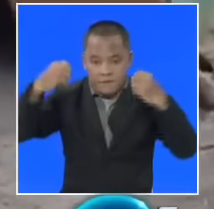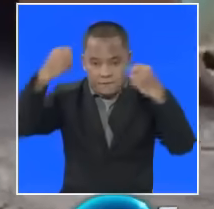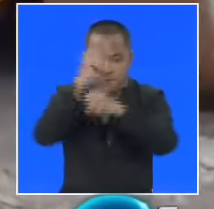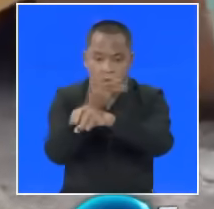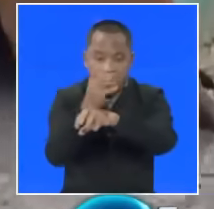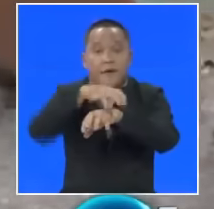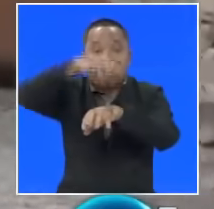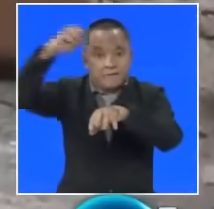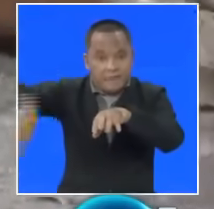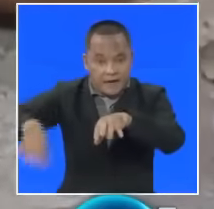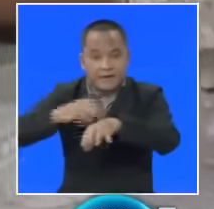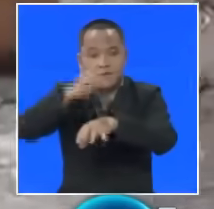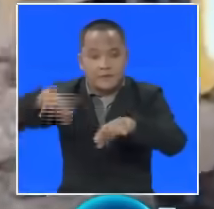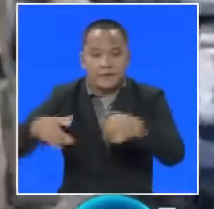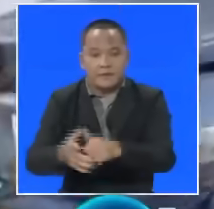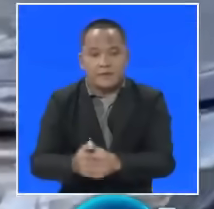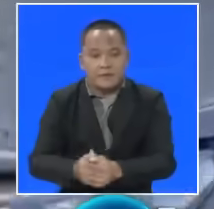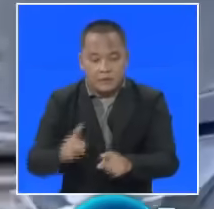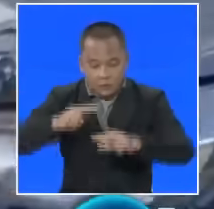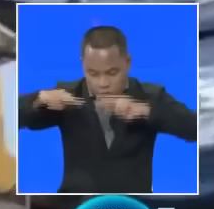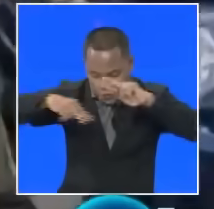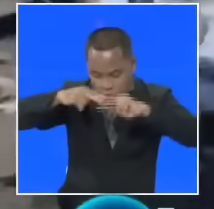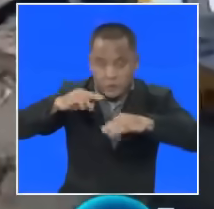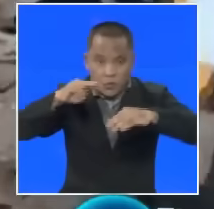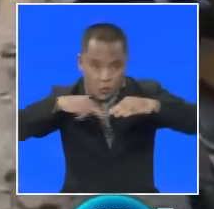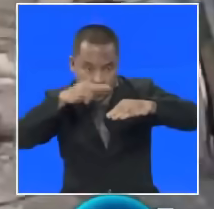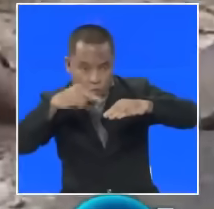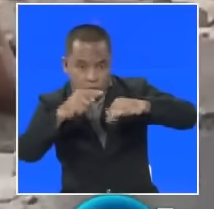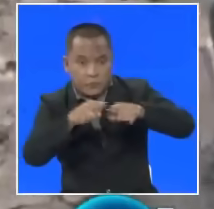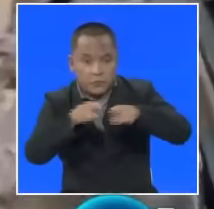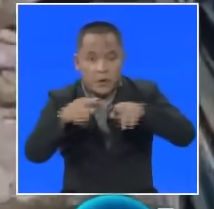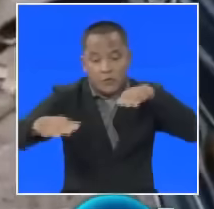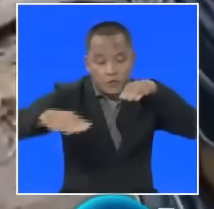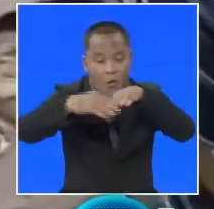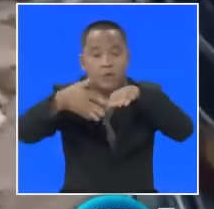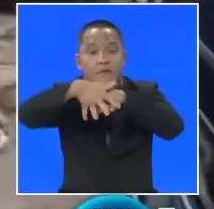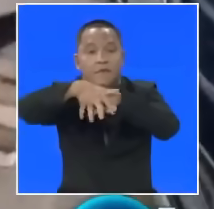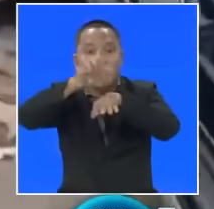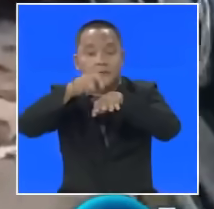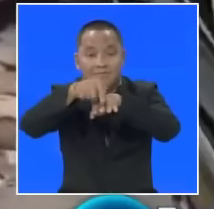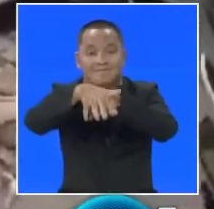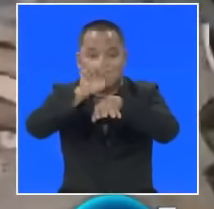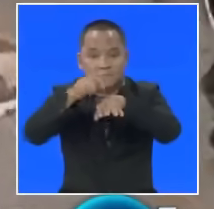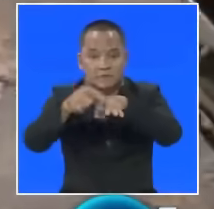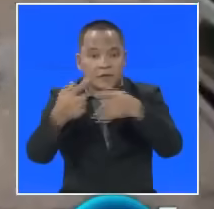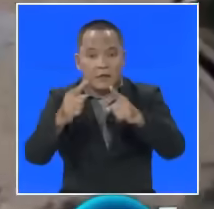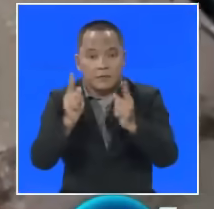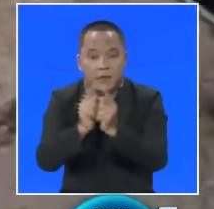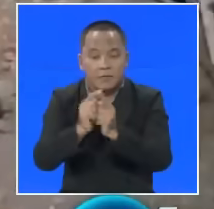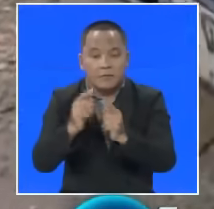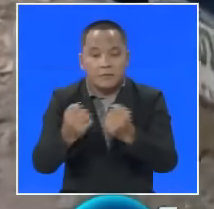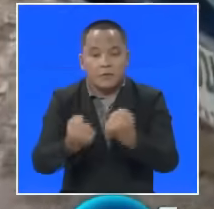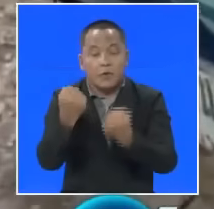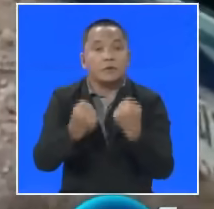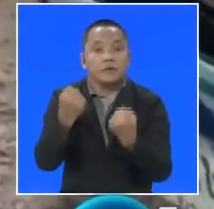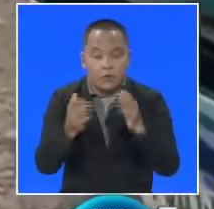ไปนะคะเพื่อหวังตบตาเจ้าหน้าที่และจากการตรวจสอบก็พบร่องรอยการชนที่บริเวณด้านหน้าฝั่งซ้ายแต่ไม่พบคันค